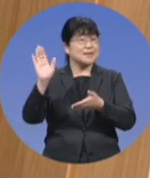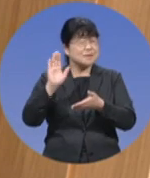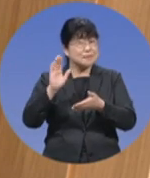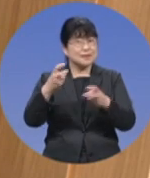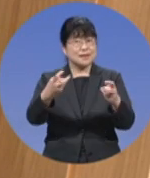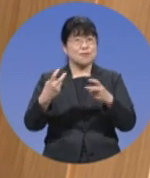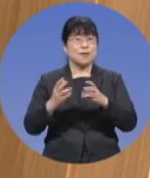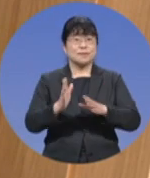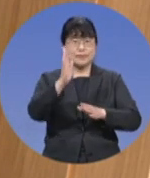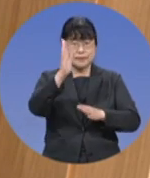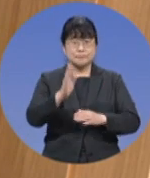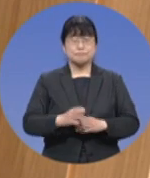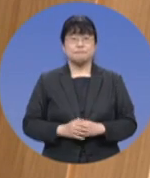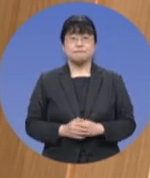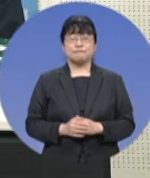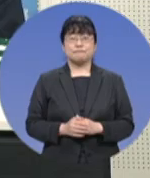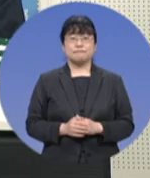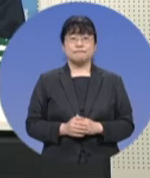でご覧ください。